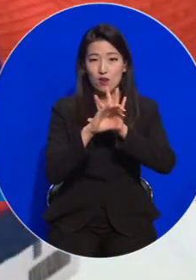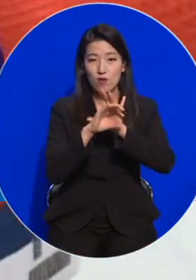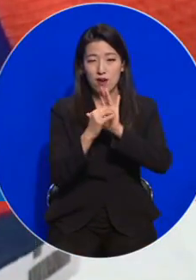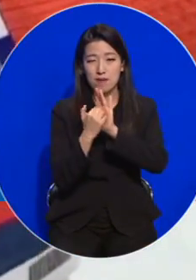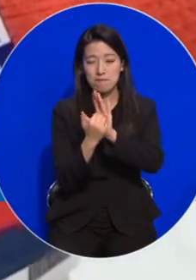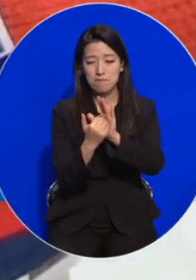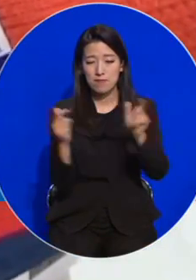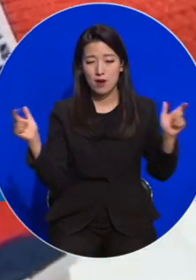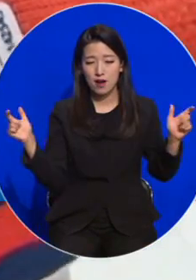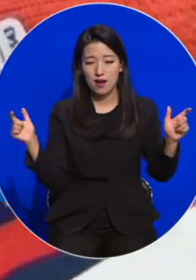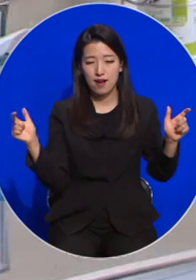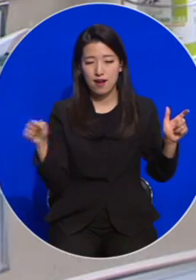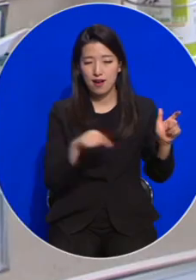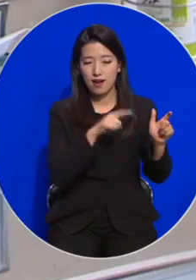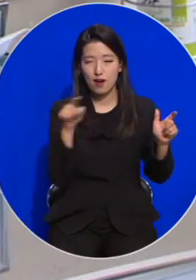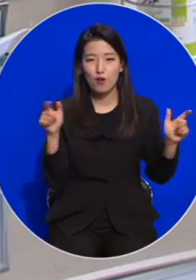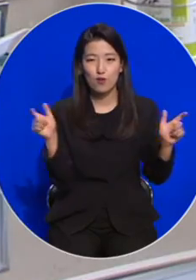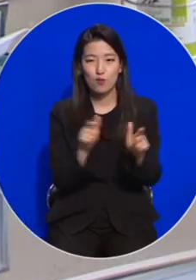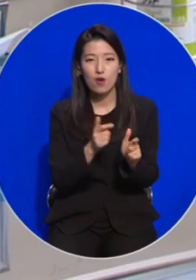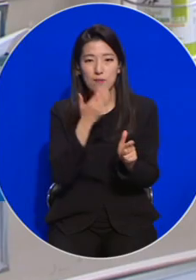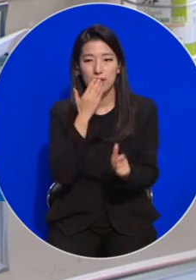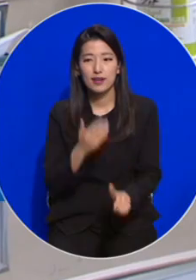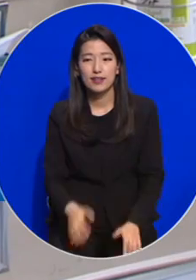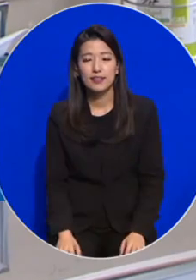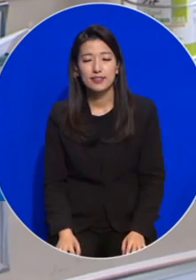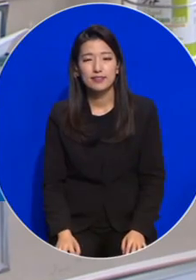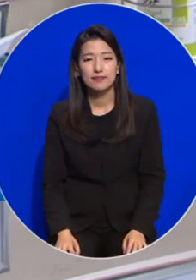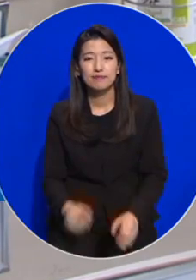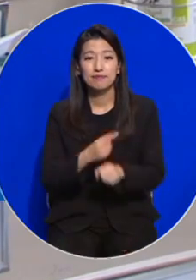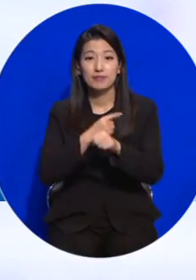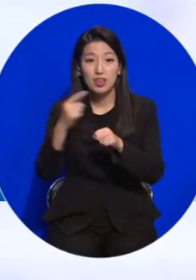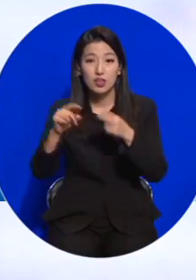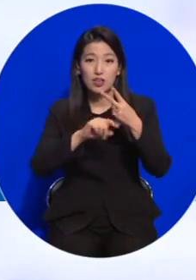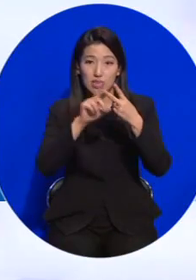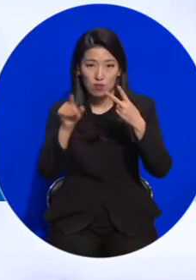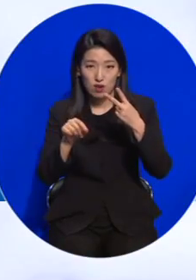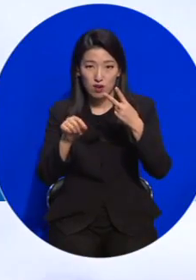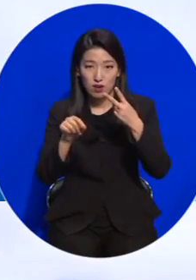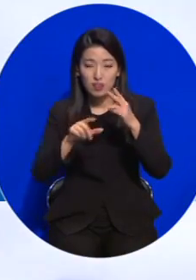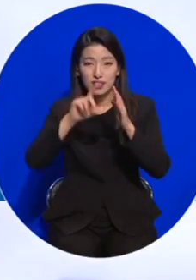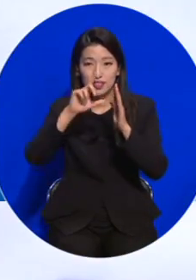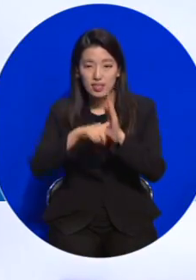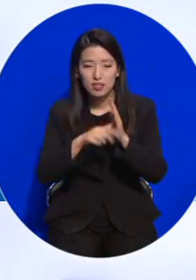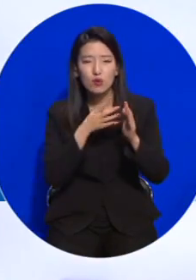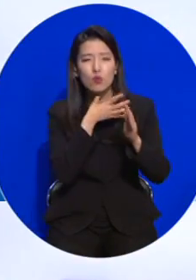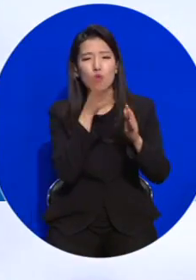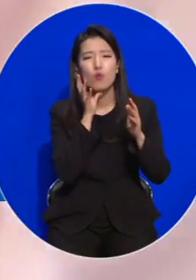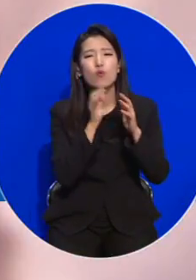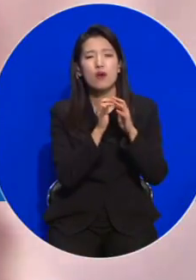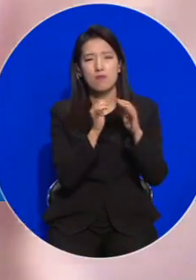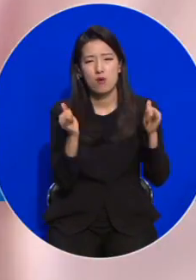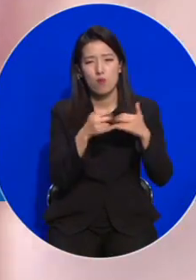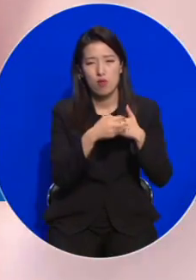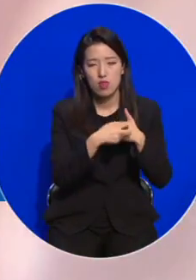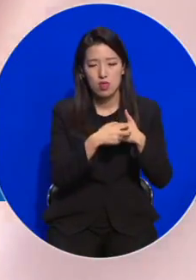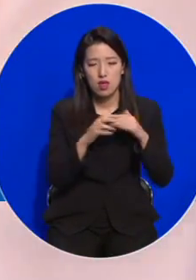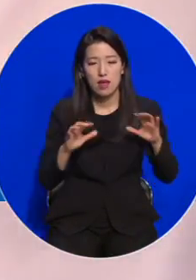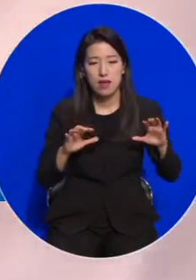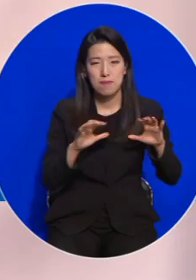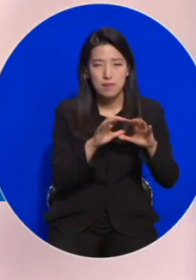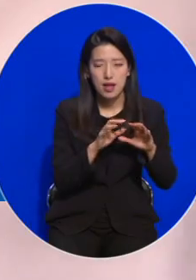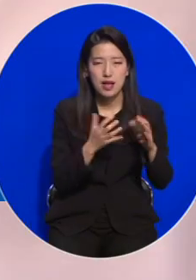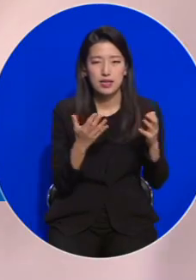물량이라고 판단을 하고 있습니다. 내년 2, 3월엔 고위험 의료기관 종사자와 요양병원 등 집단시설에